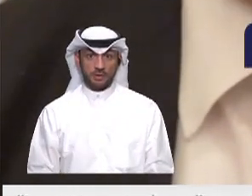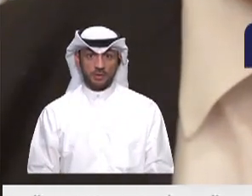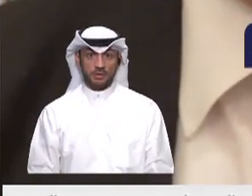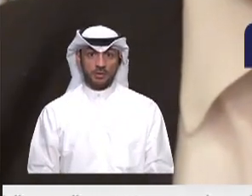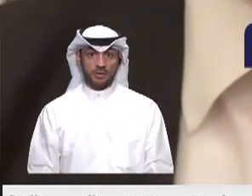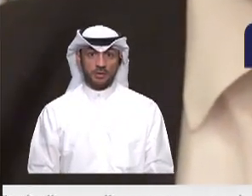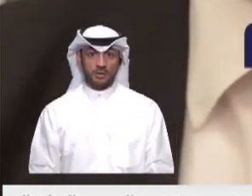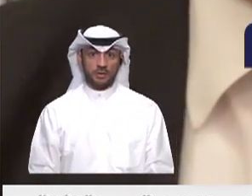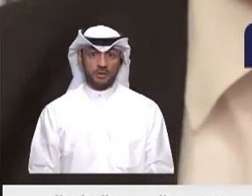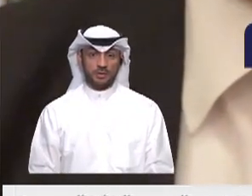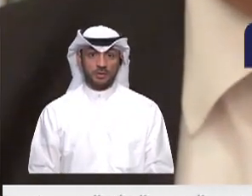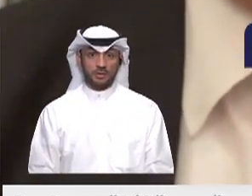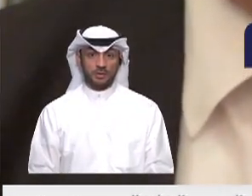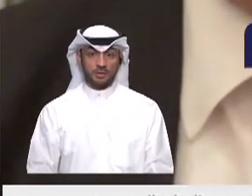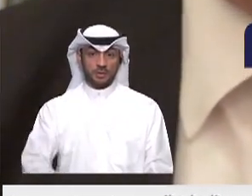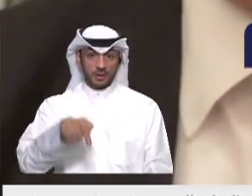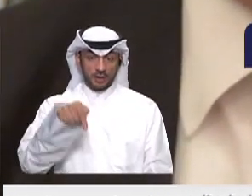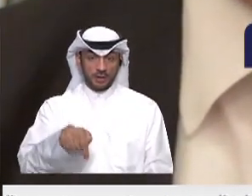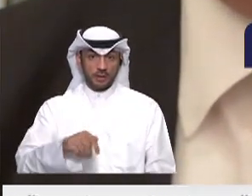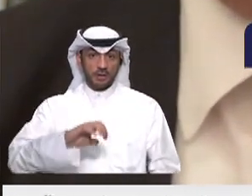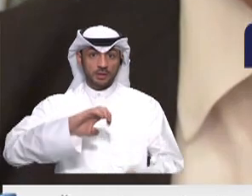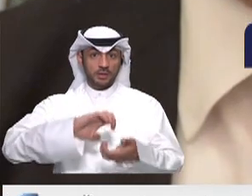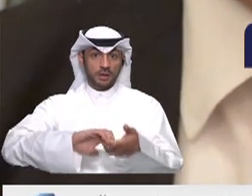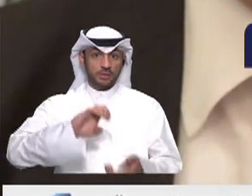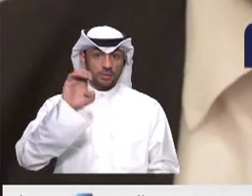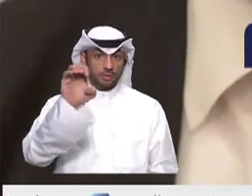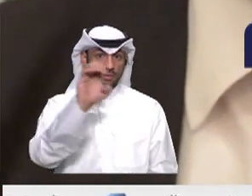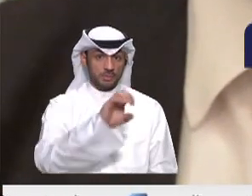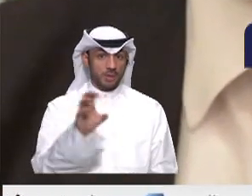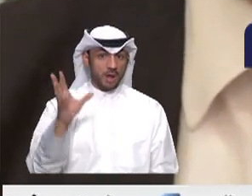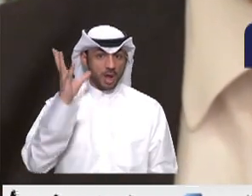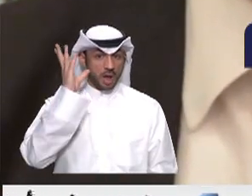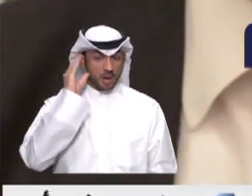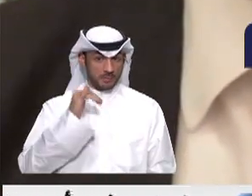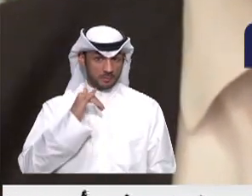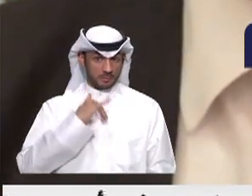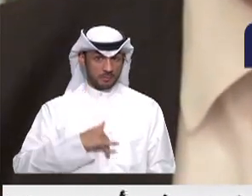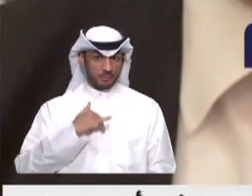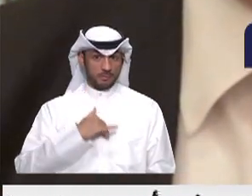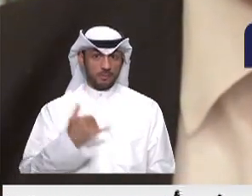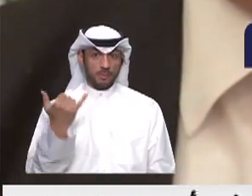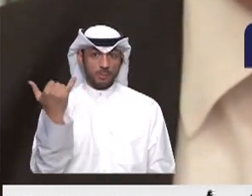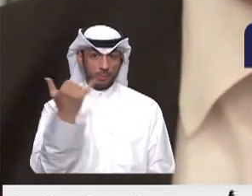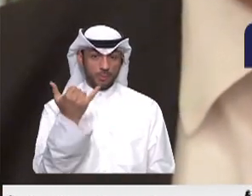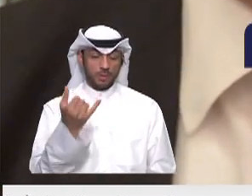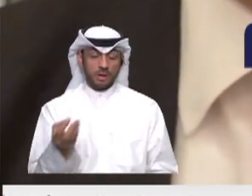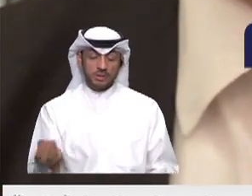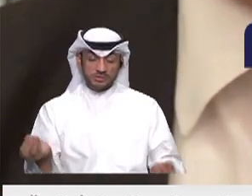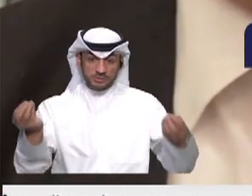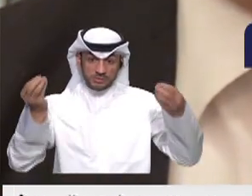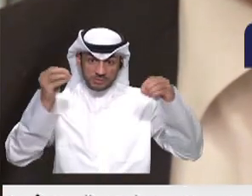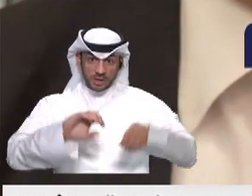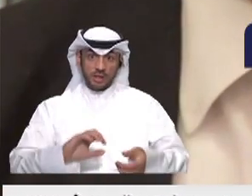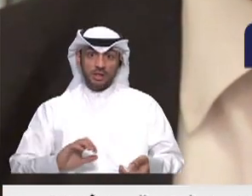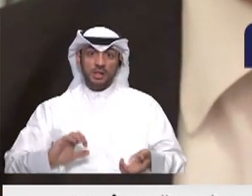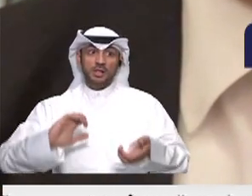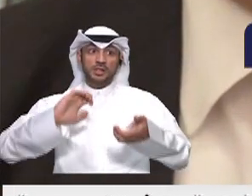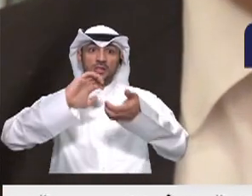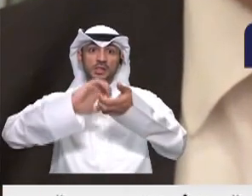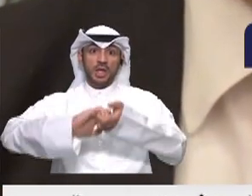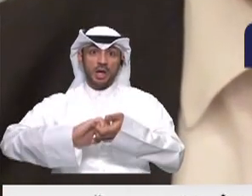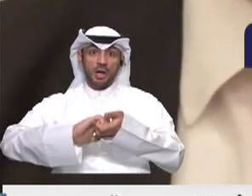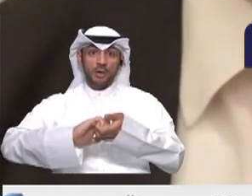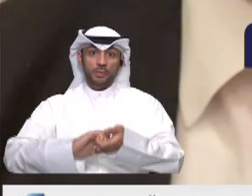والآن دول الاتحاد الأوروبي بحاجة ماسة إلى زيادة تعاونها، وربما قد تضطر